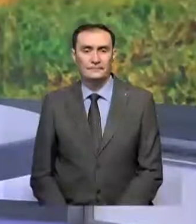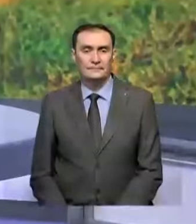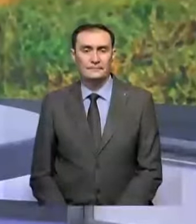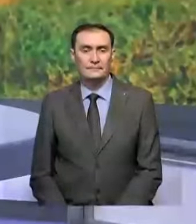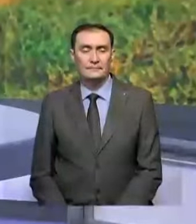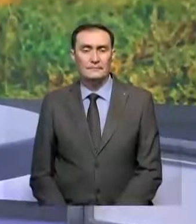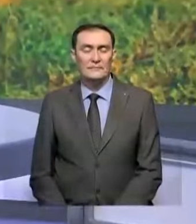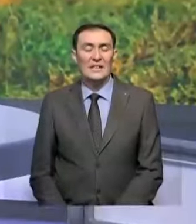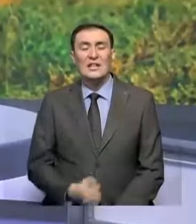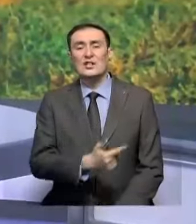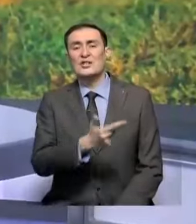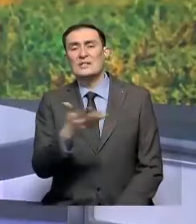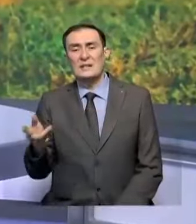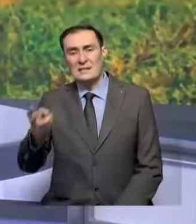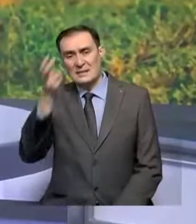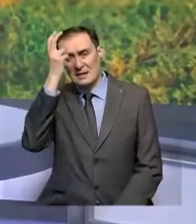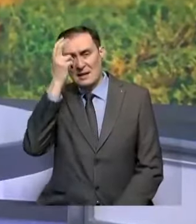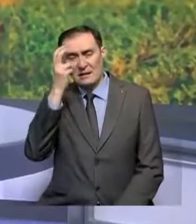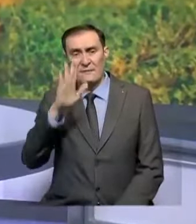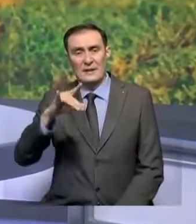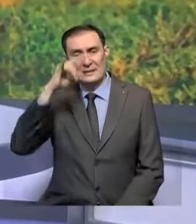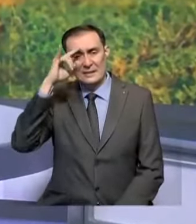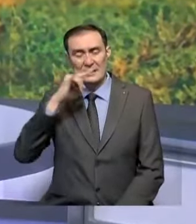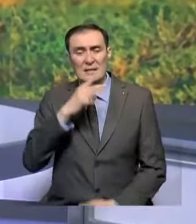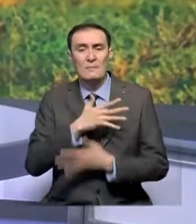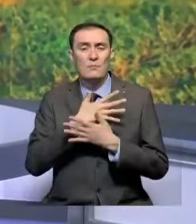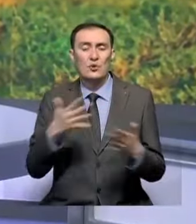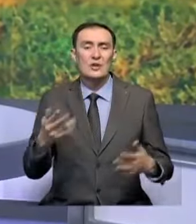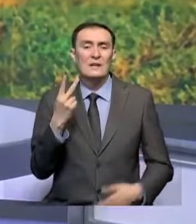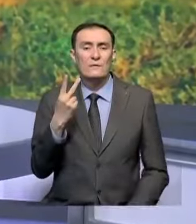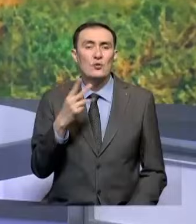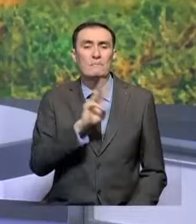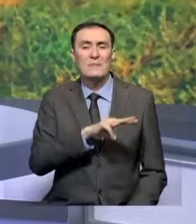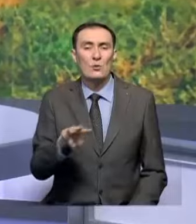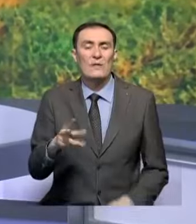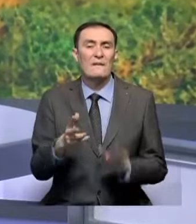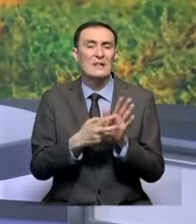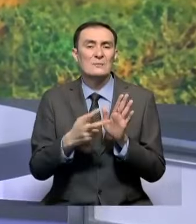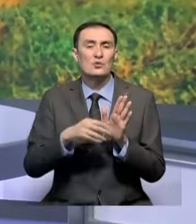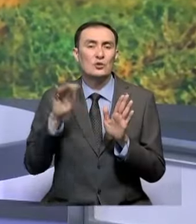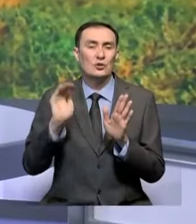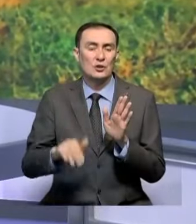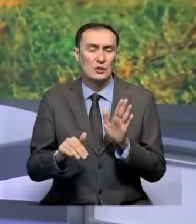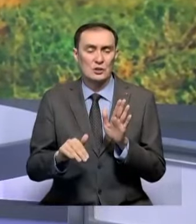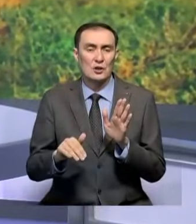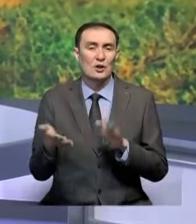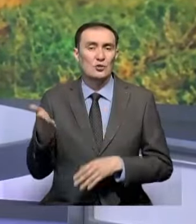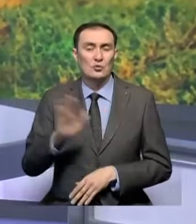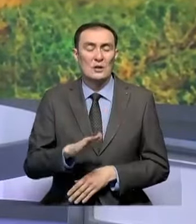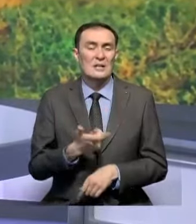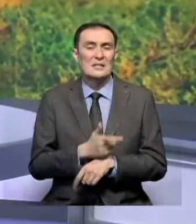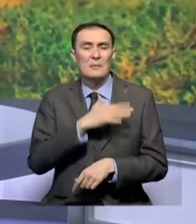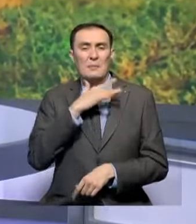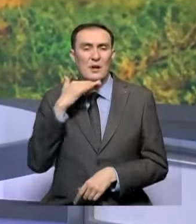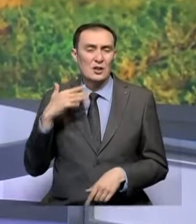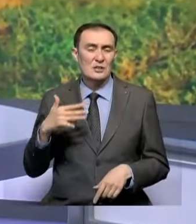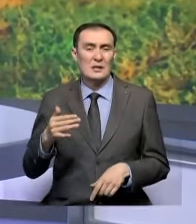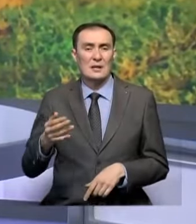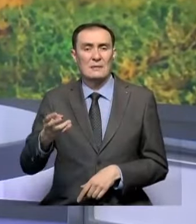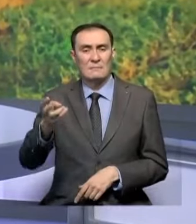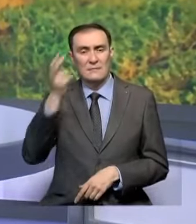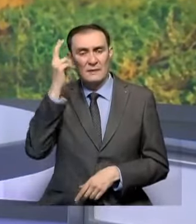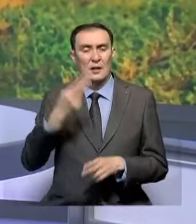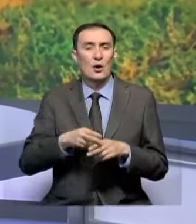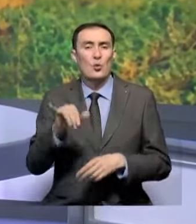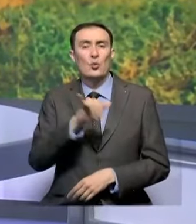приоритете численность сайгаков в Казахстане превысило 2.800 000 особей самой многочисленной популяции